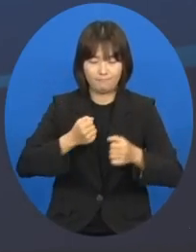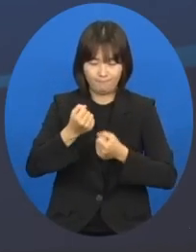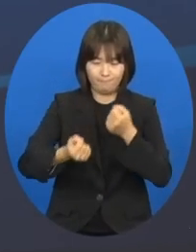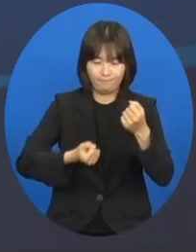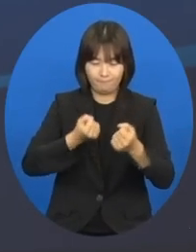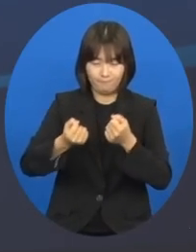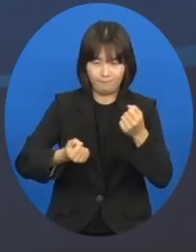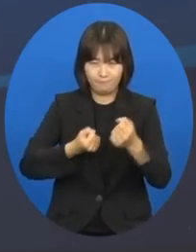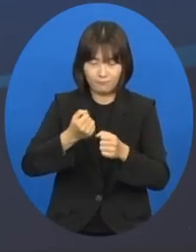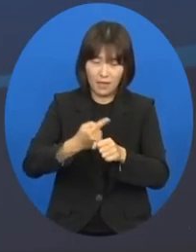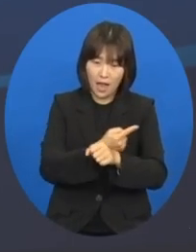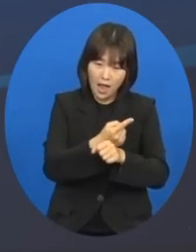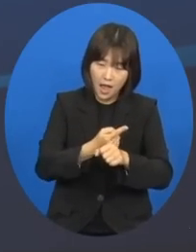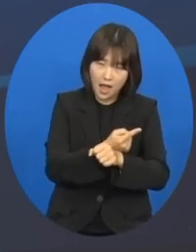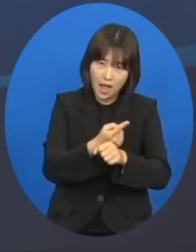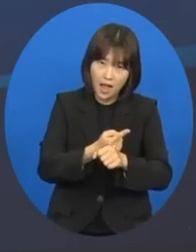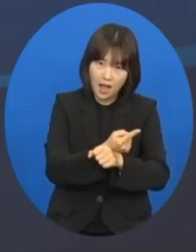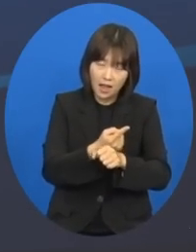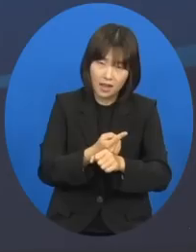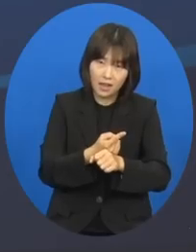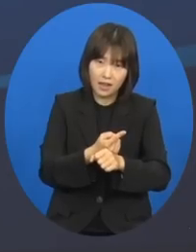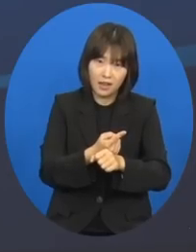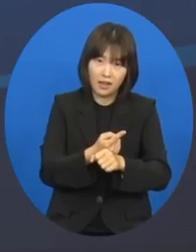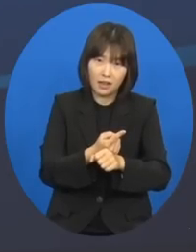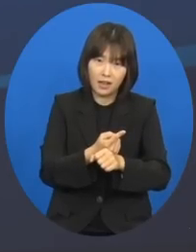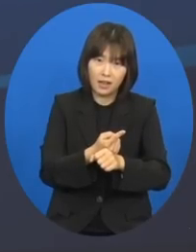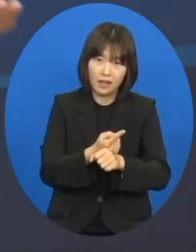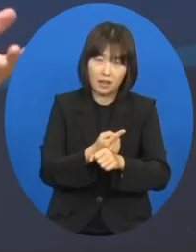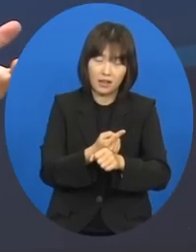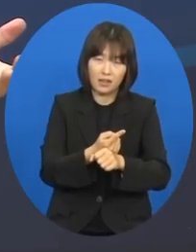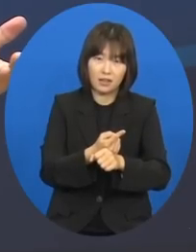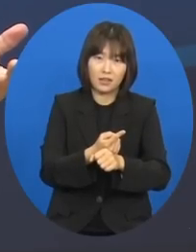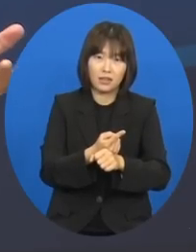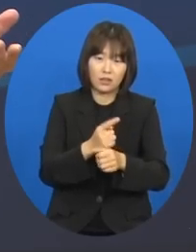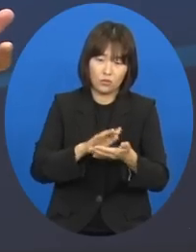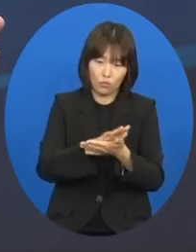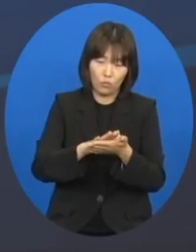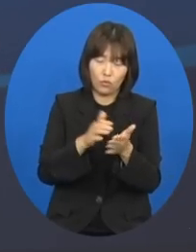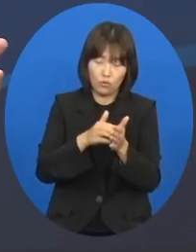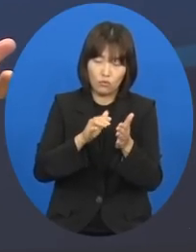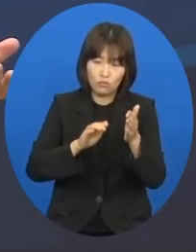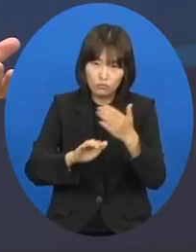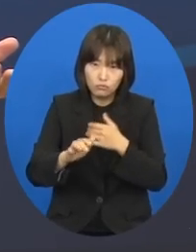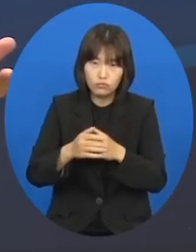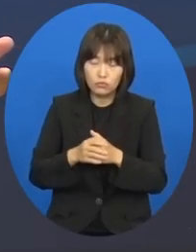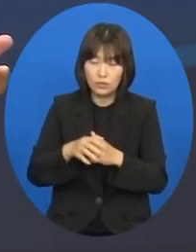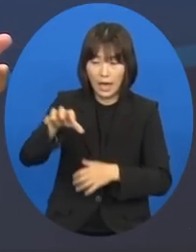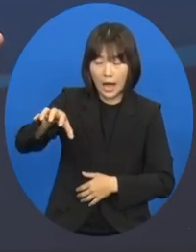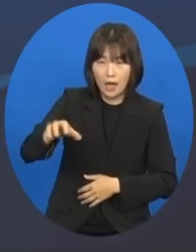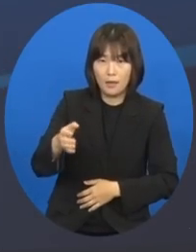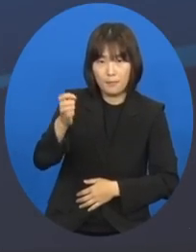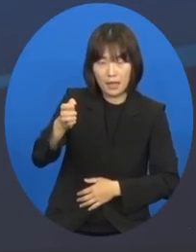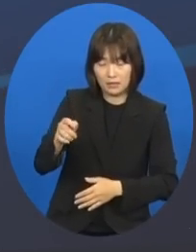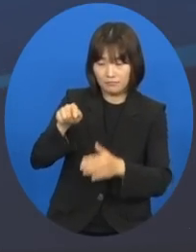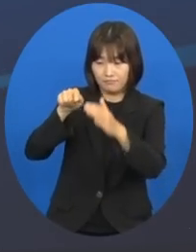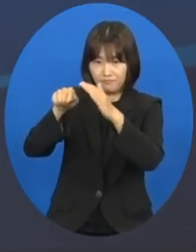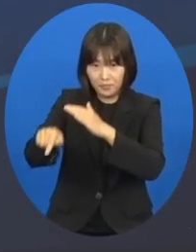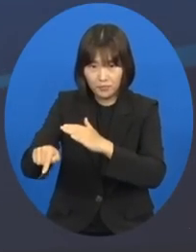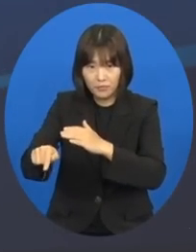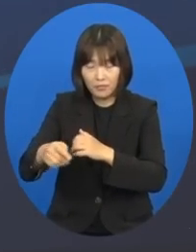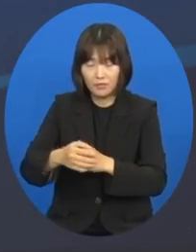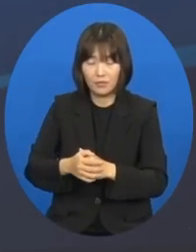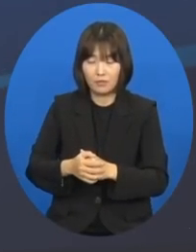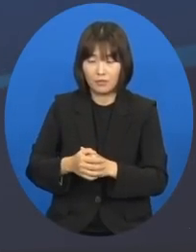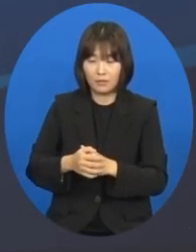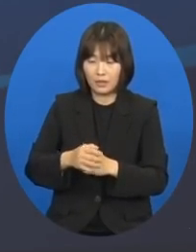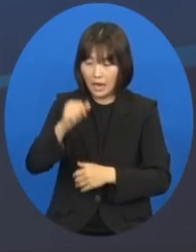너무나 신나서 딱 내리고 나서 자전거 반납하고 앞에 있는 마트에 들어갔어요 그리고 아이스크림을 이렇게